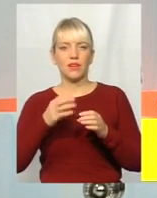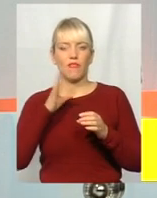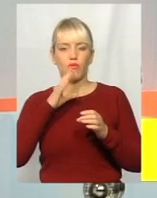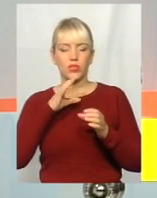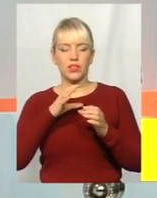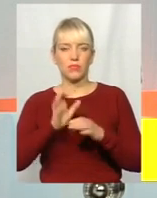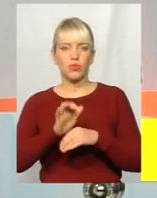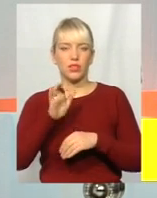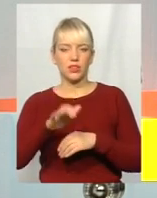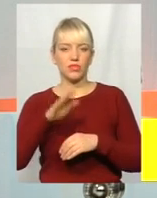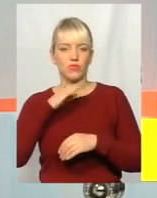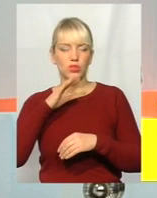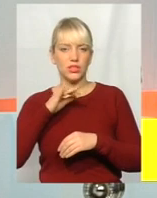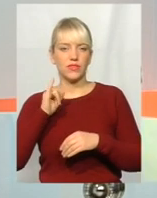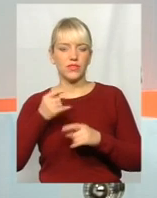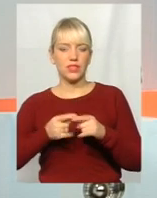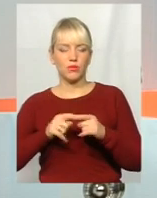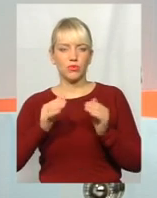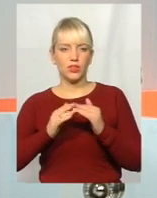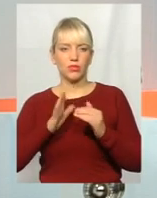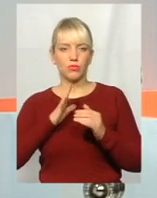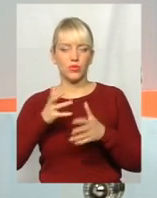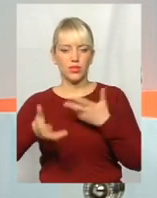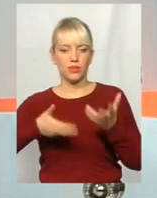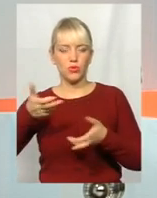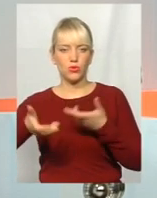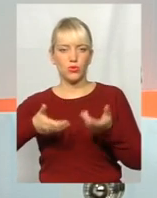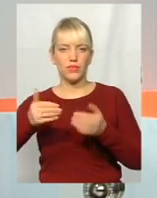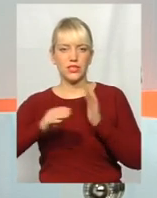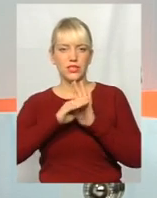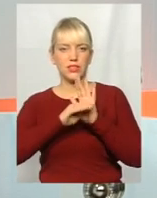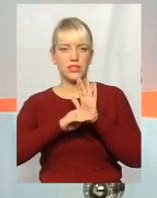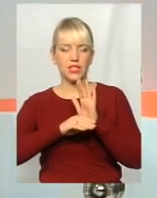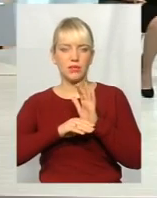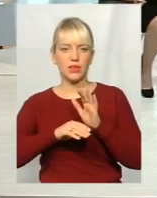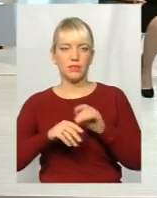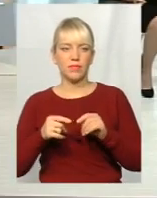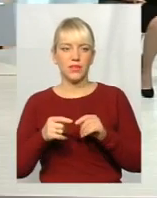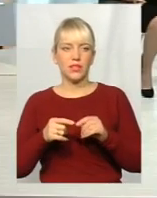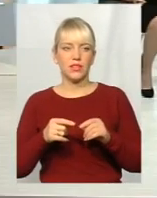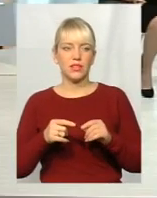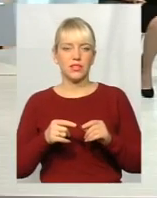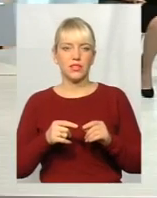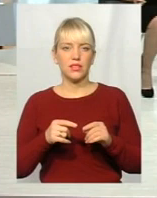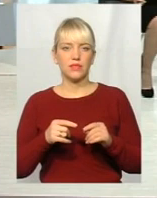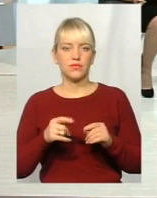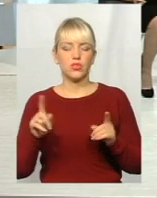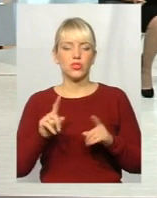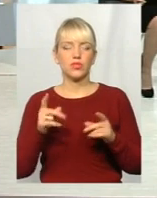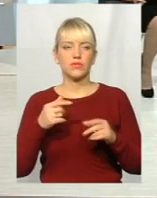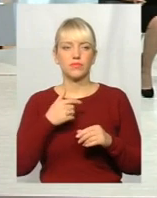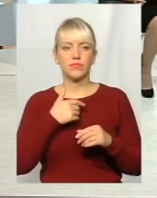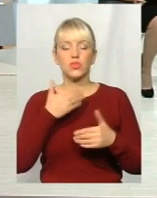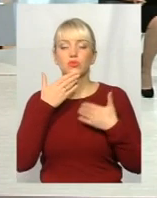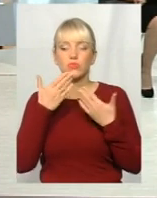в цьому будинку, були демонтовані системи димовидалення. Ви скажіть, що людям зараз треба зробити, щоб вирішити